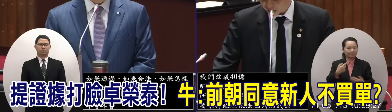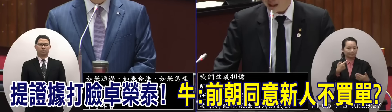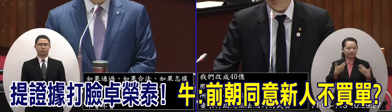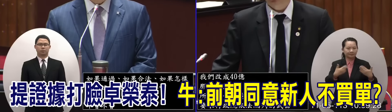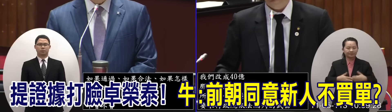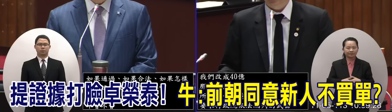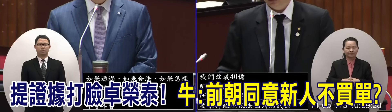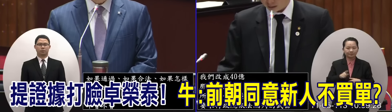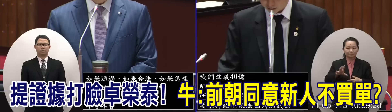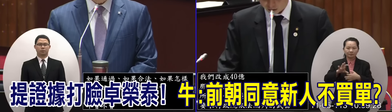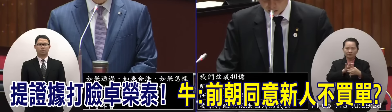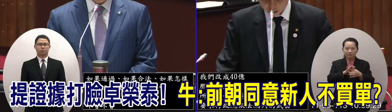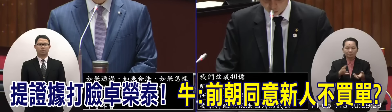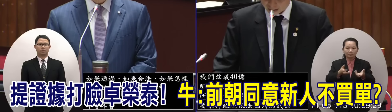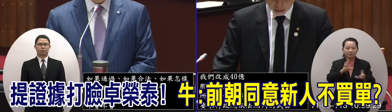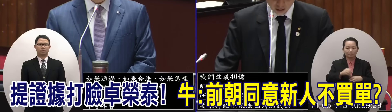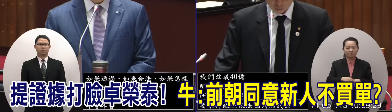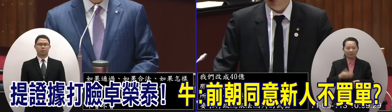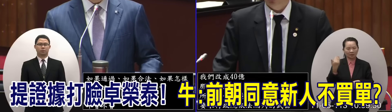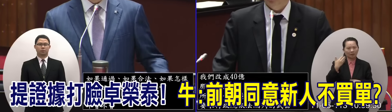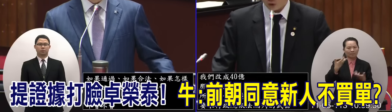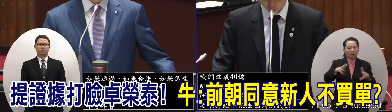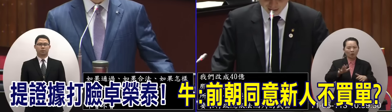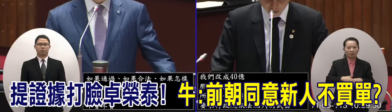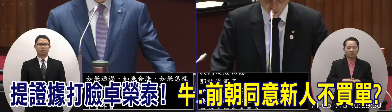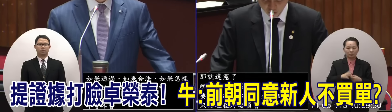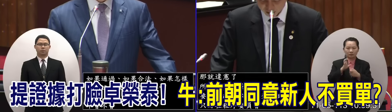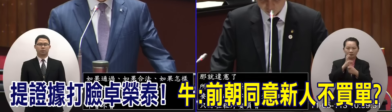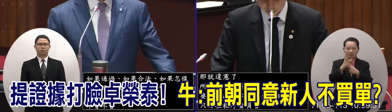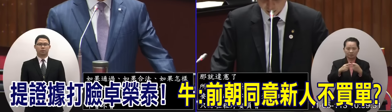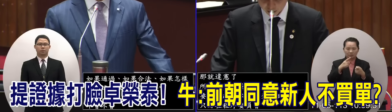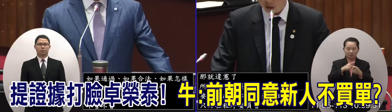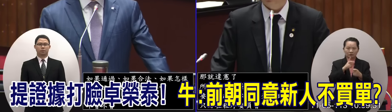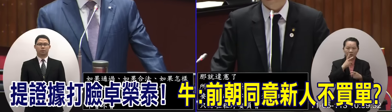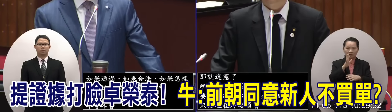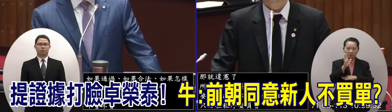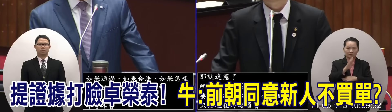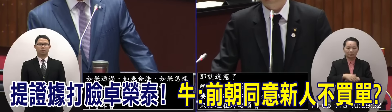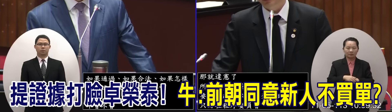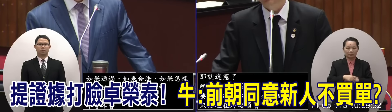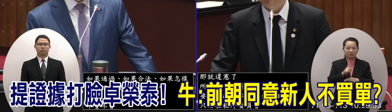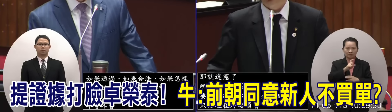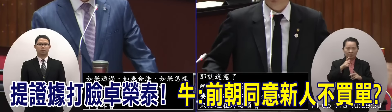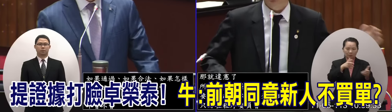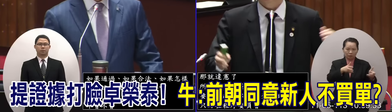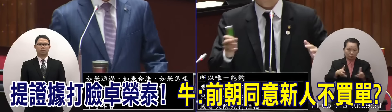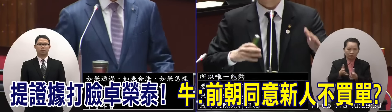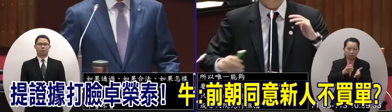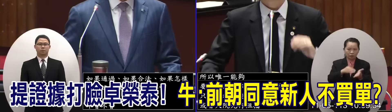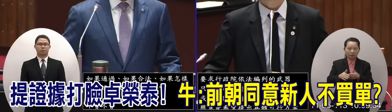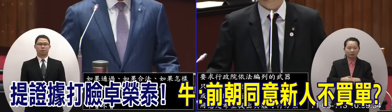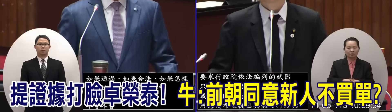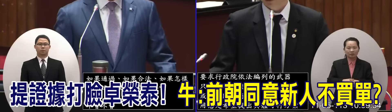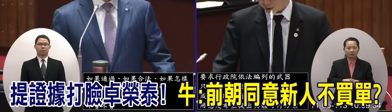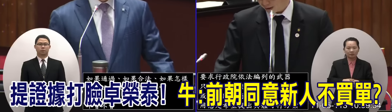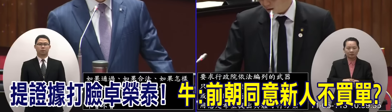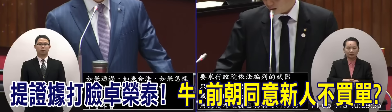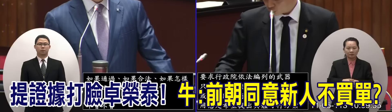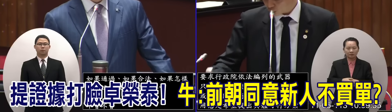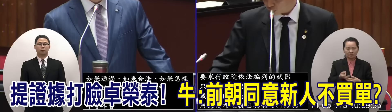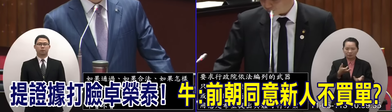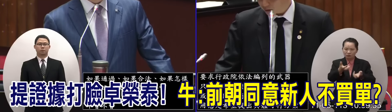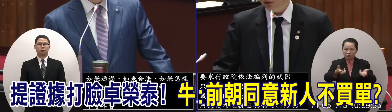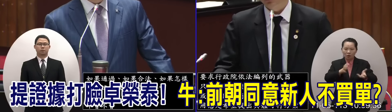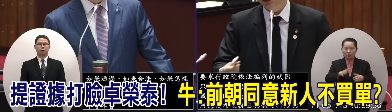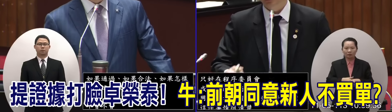没有相关的案例呢？其实是有的啊，比如说民国93年中央政府的新四大建设特别预算，对不对？他就试设了一些资源的重新分配，